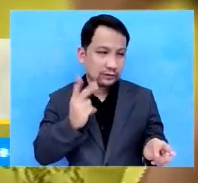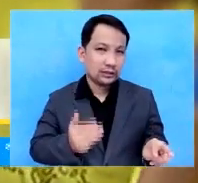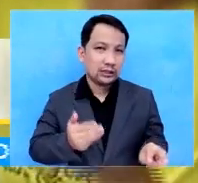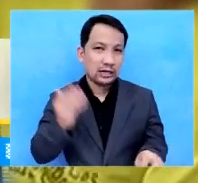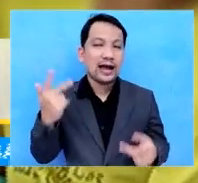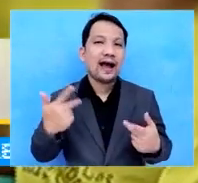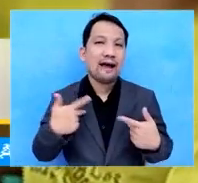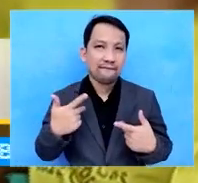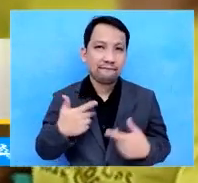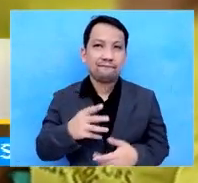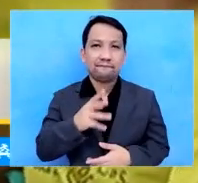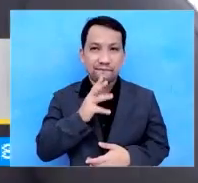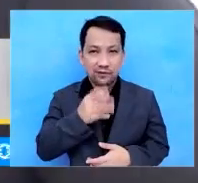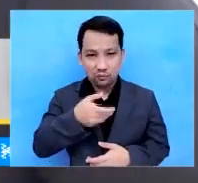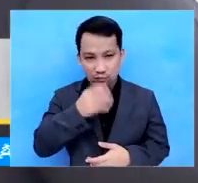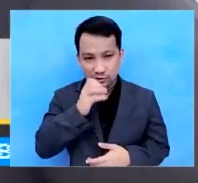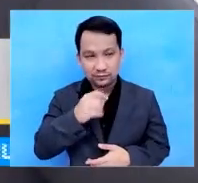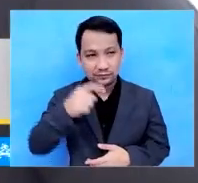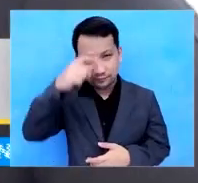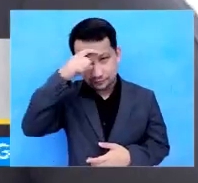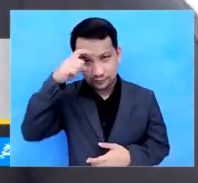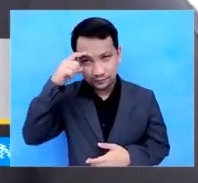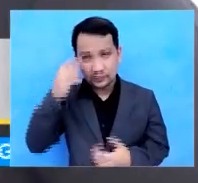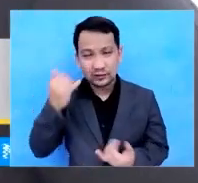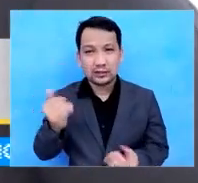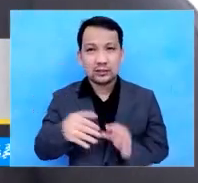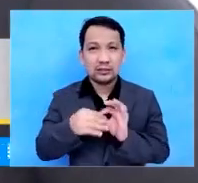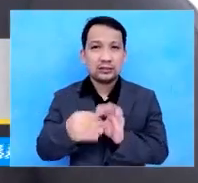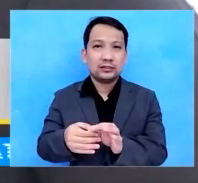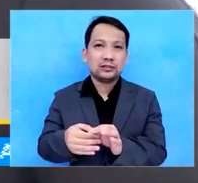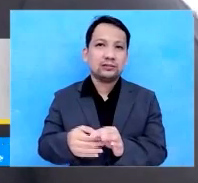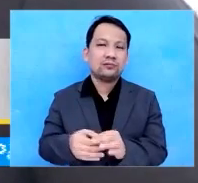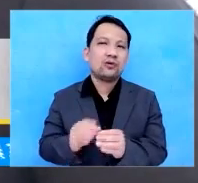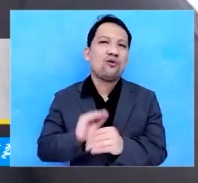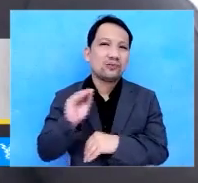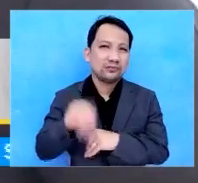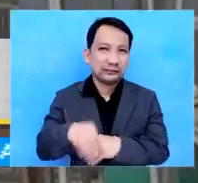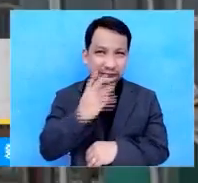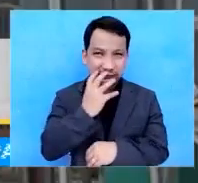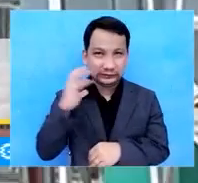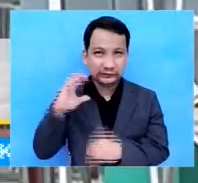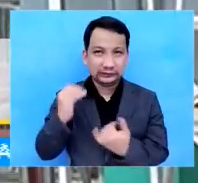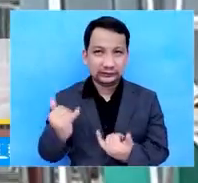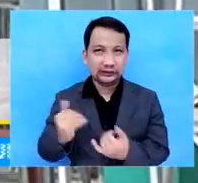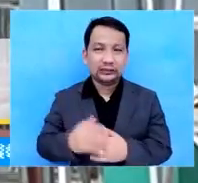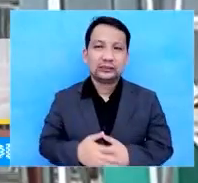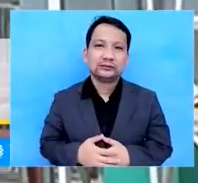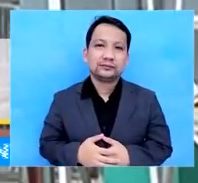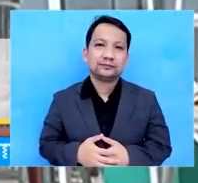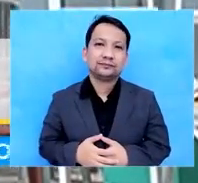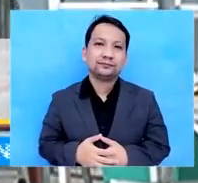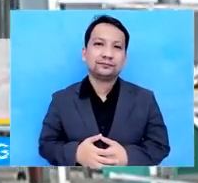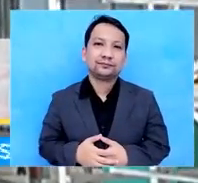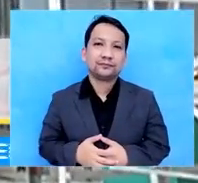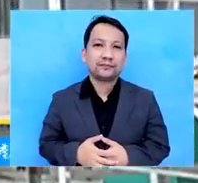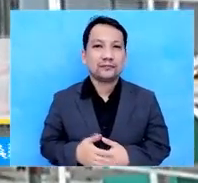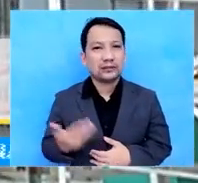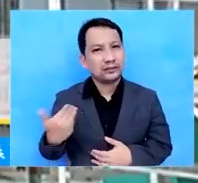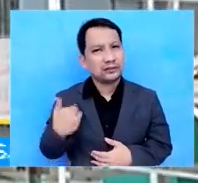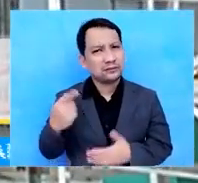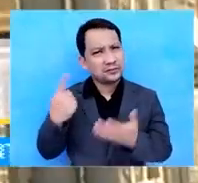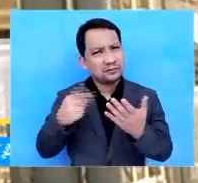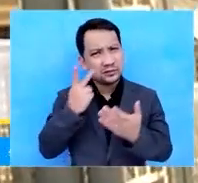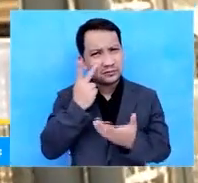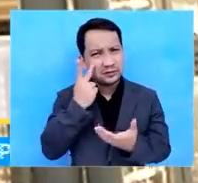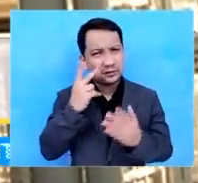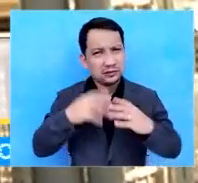ating mga persons deprived of liberty na po ngayon sa sobrang init po ng ating panahon po. Hindi pa malinaw kung may planong